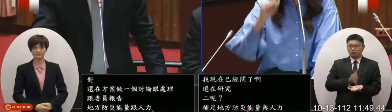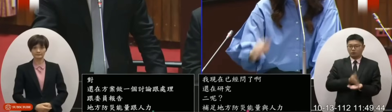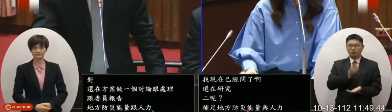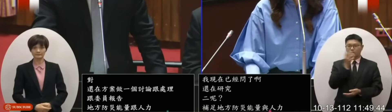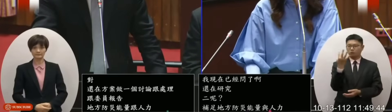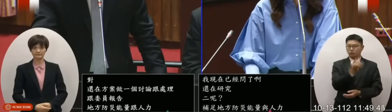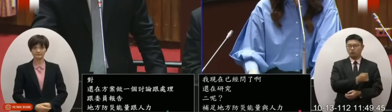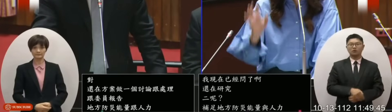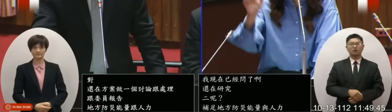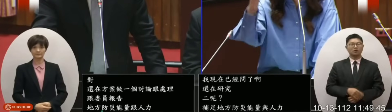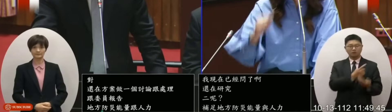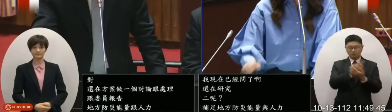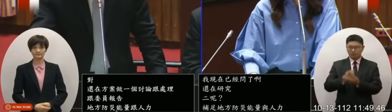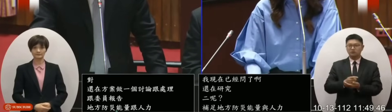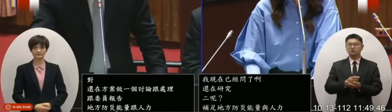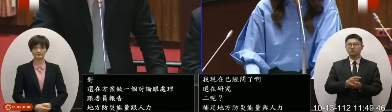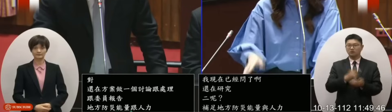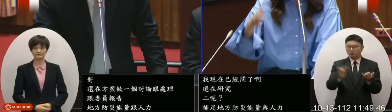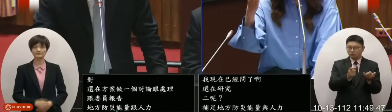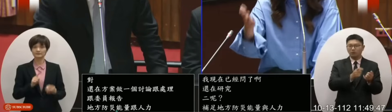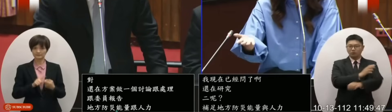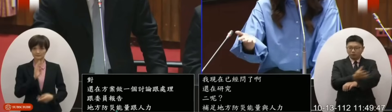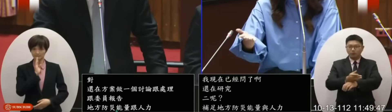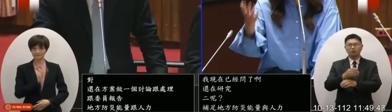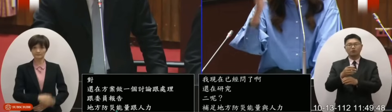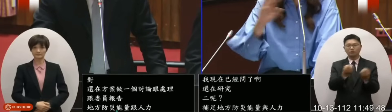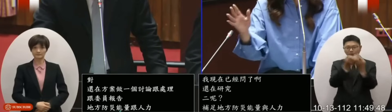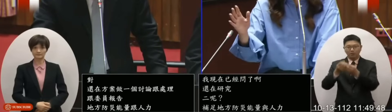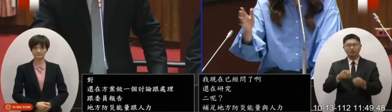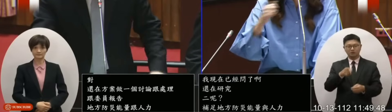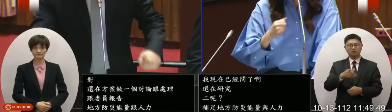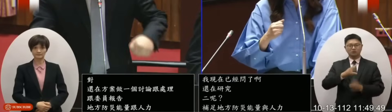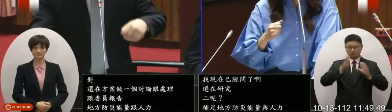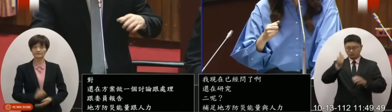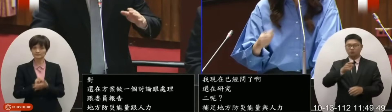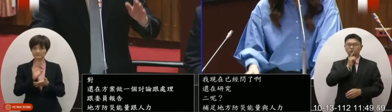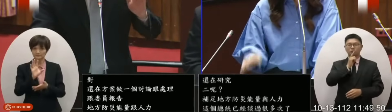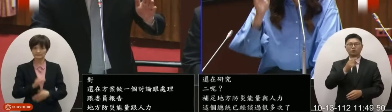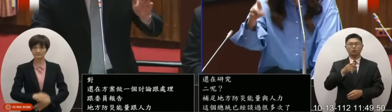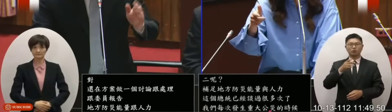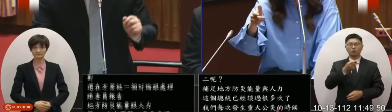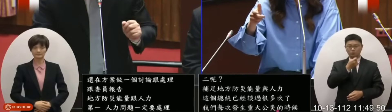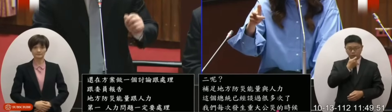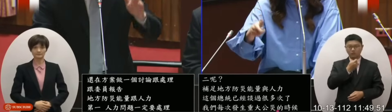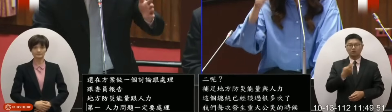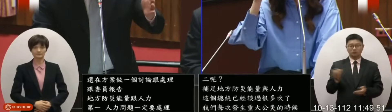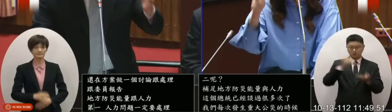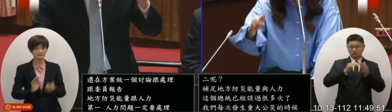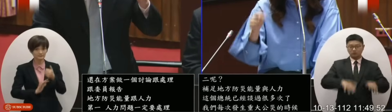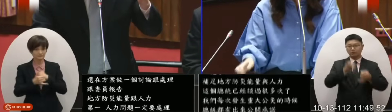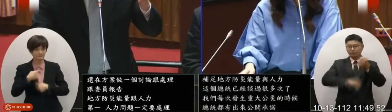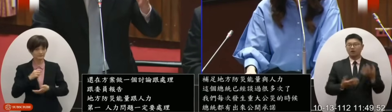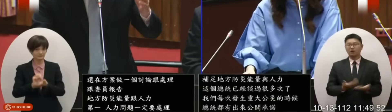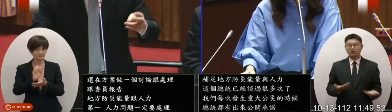每次发生重大公灾的时候，总统都有出来公开承诺， 是我跟委员报告， 但到目前为止都还没有看到，都还跳票嘛。那未来呢？ 委员跟你